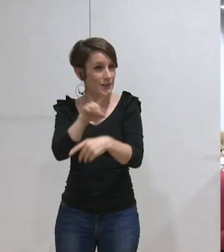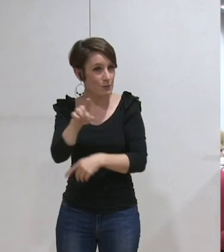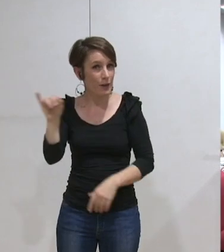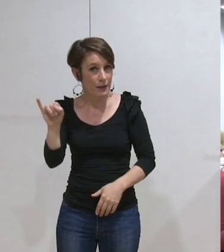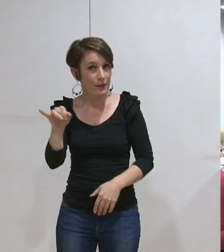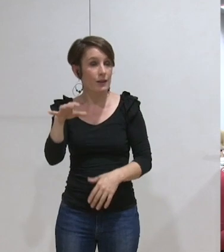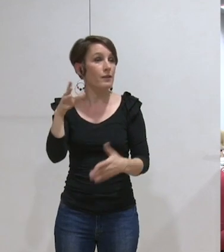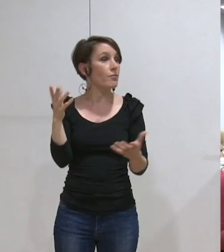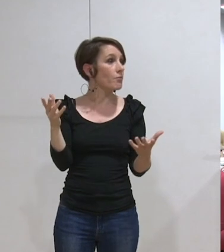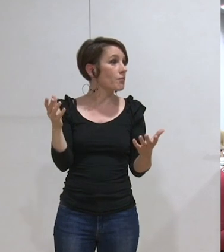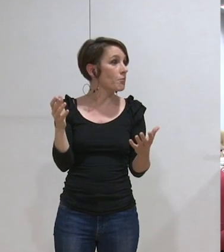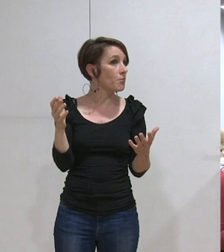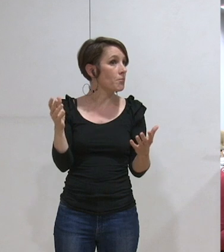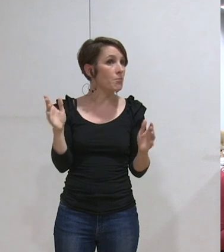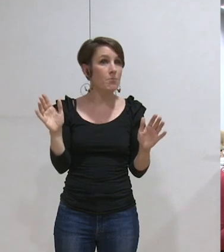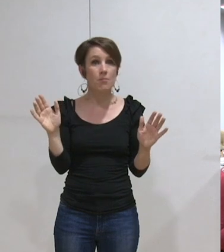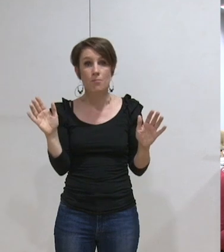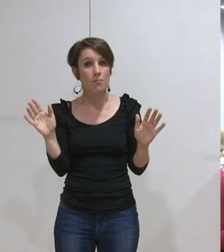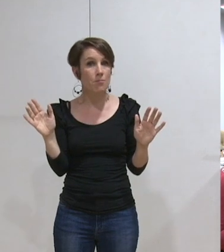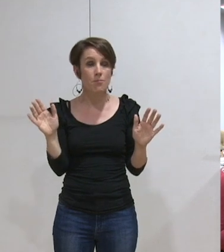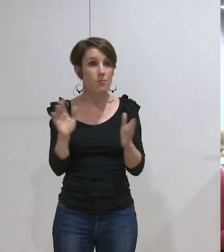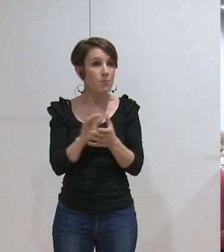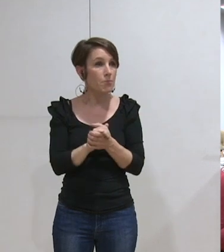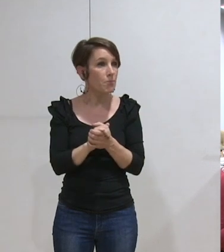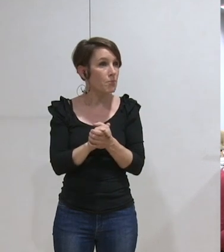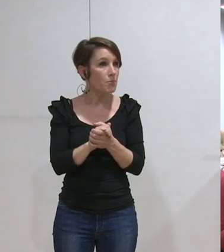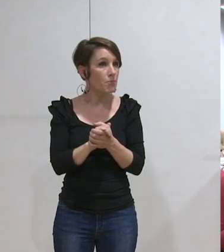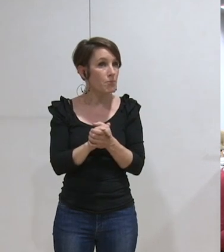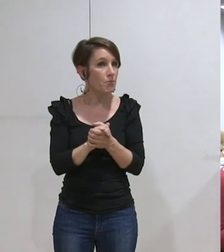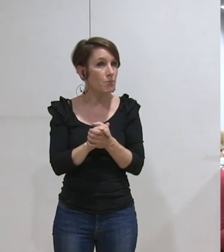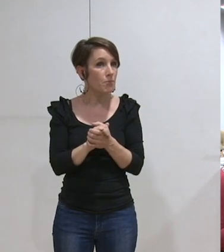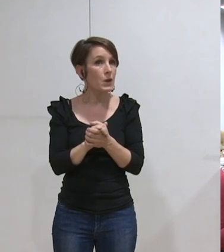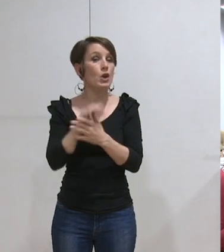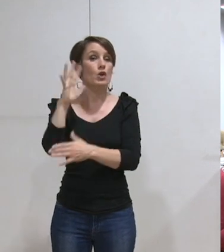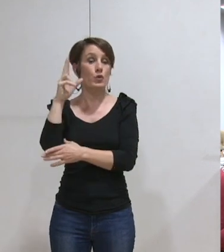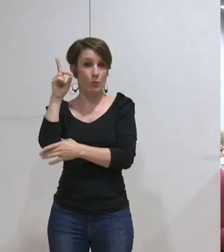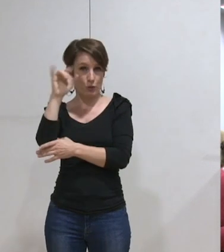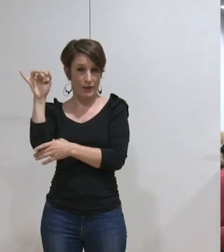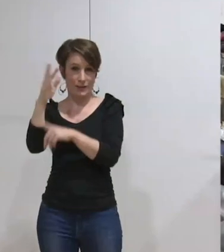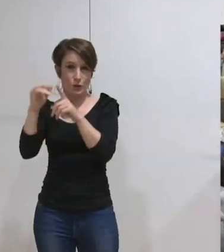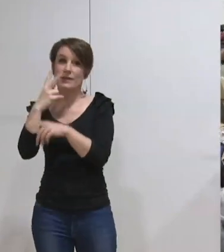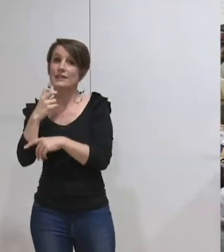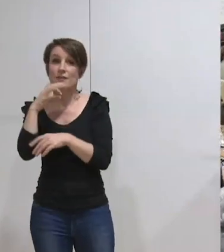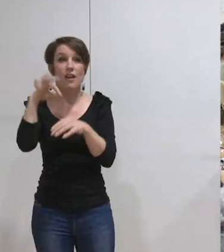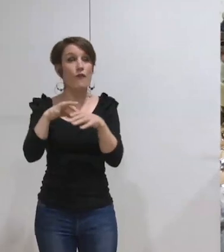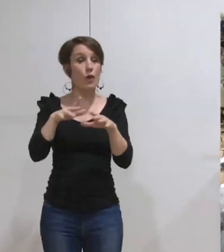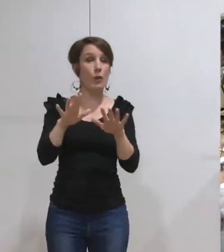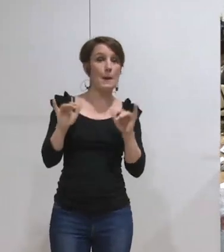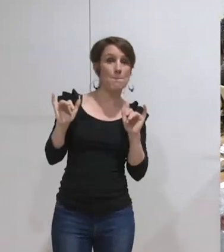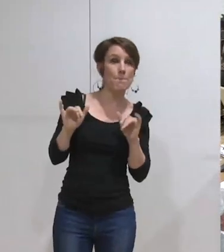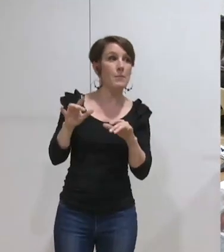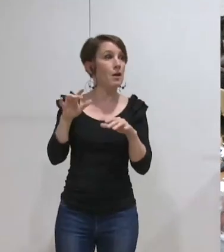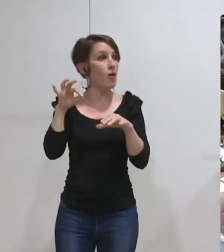qui s' groupe umpud société civile qui s'abstient qui vote